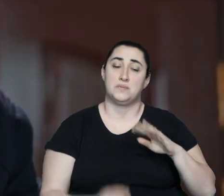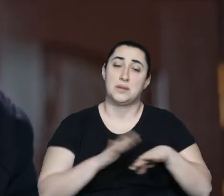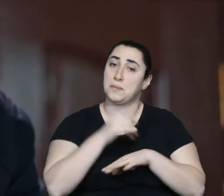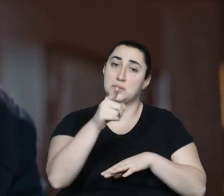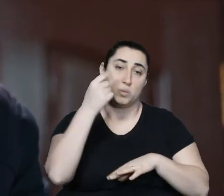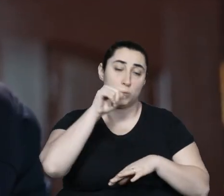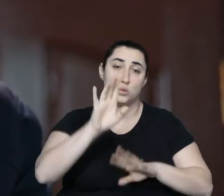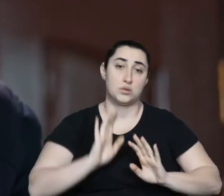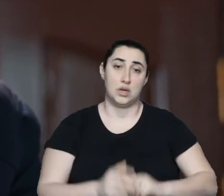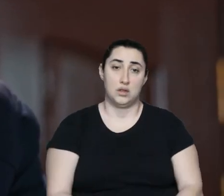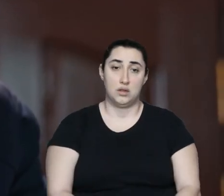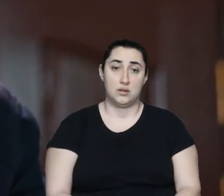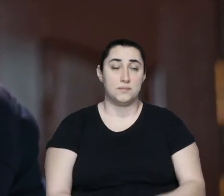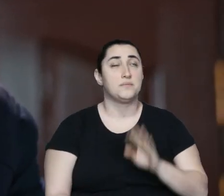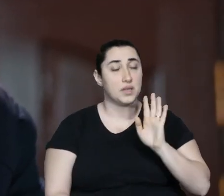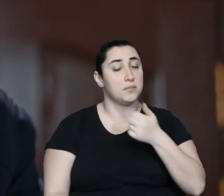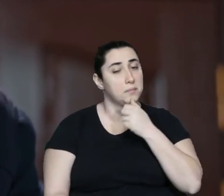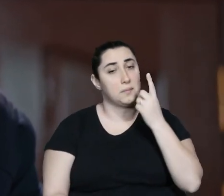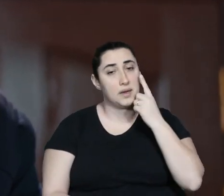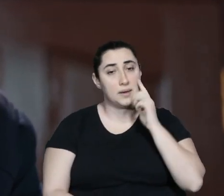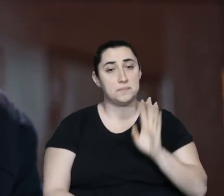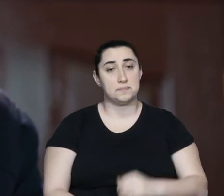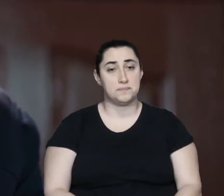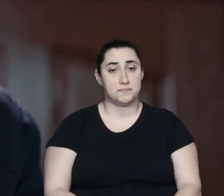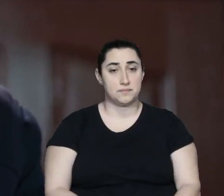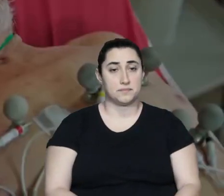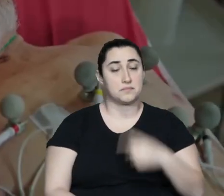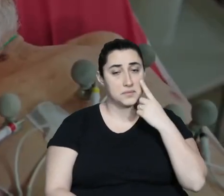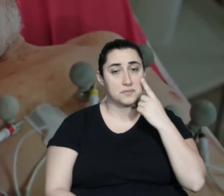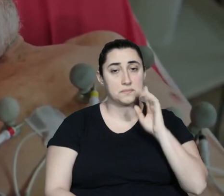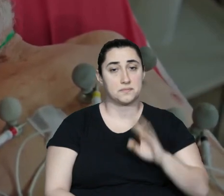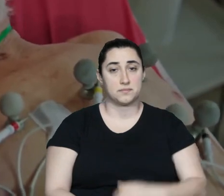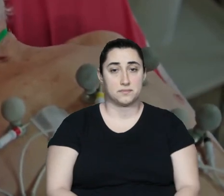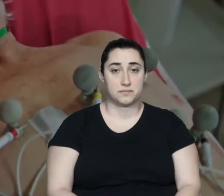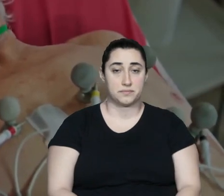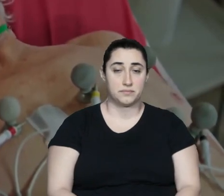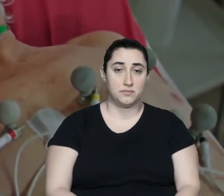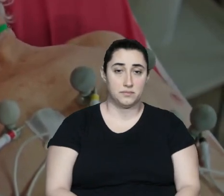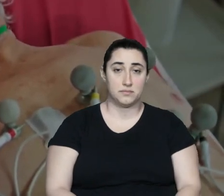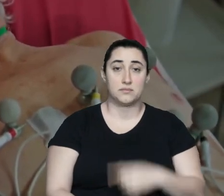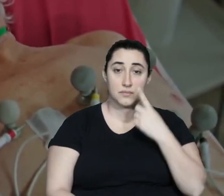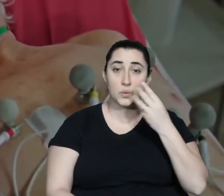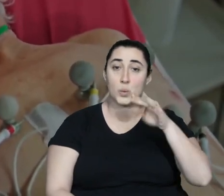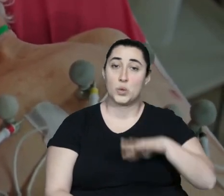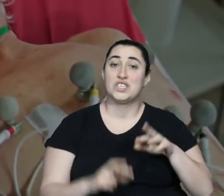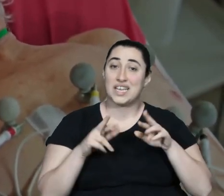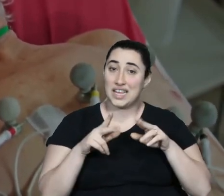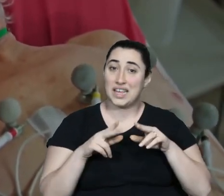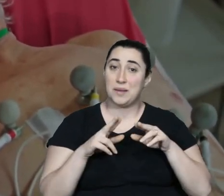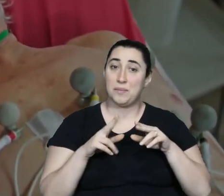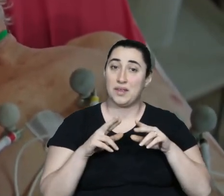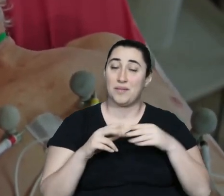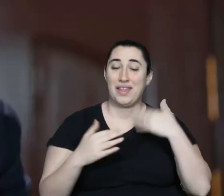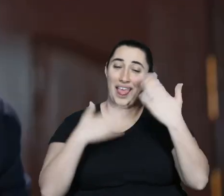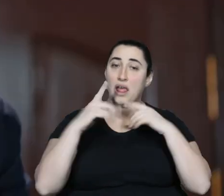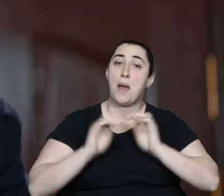olursun. Tamam baba, bakarız. Bakarız. Bak, çocuk gibi